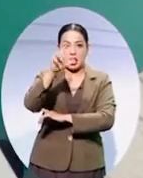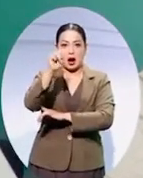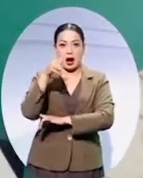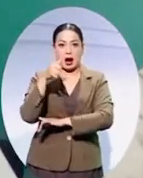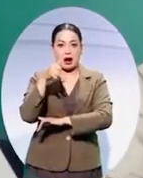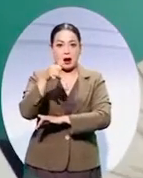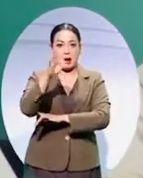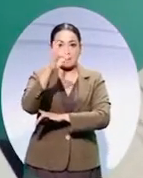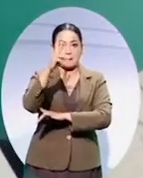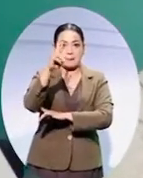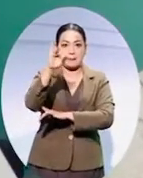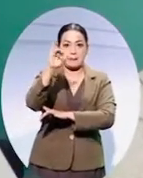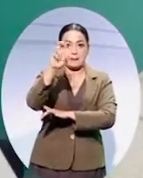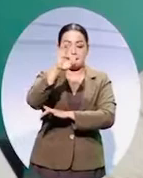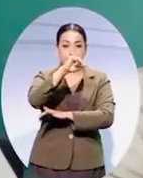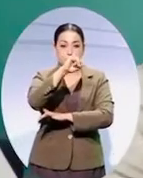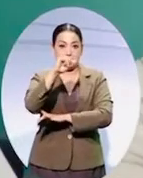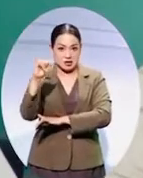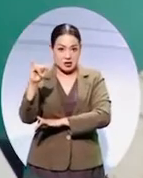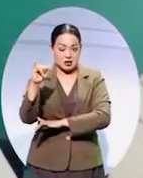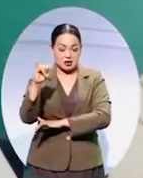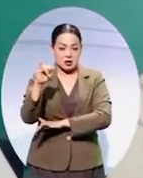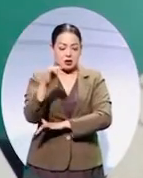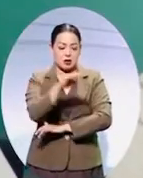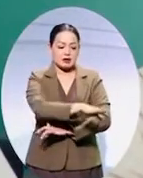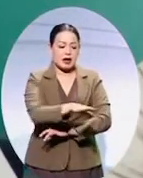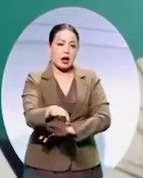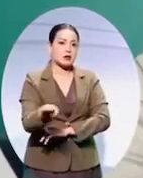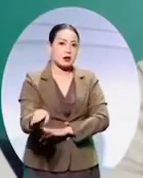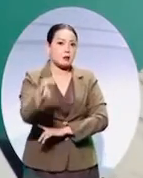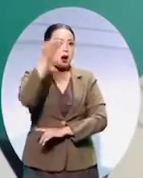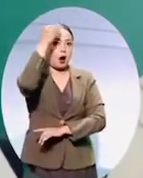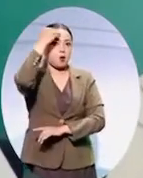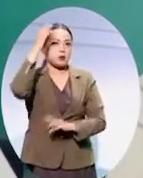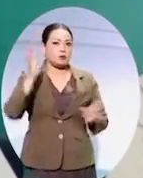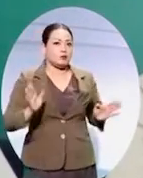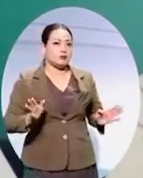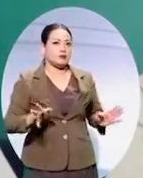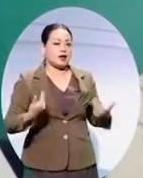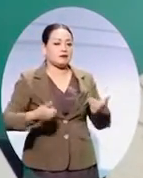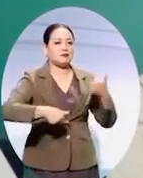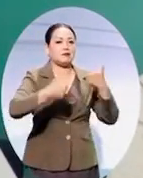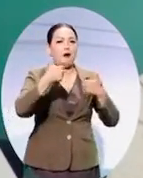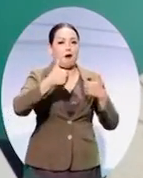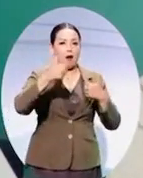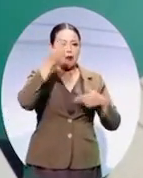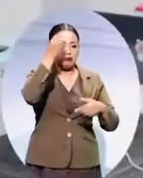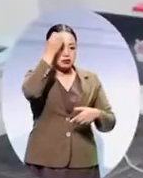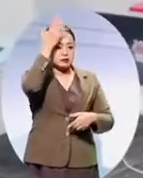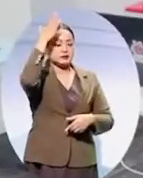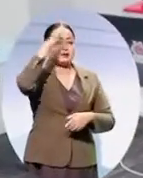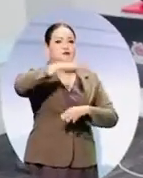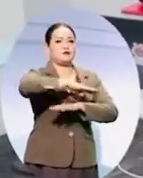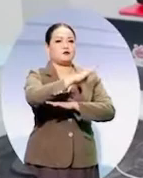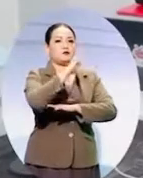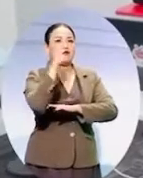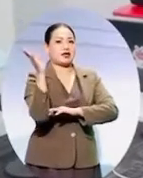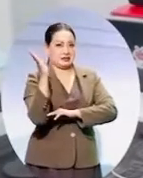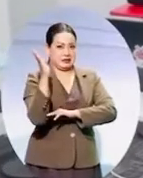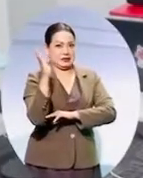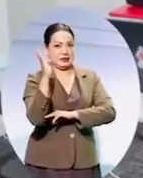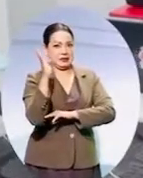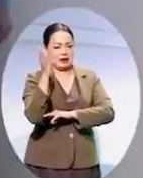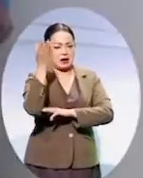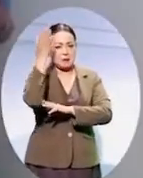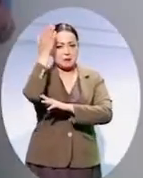tôi và đặc biệt là những quốc gia phát triển họ đã khuyến khích trẻ em tiếp cận với cái ngôn ngữ lập trình từ những năm rất là sớm. Khác với phương pháp